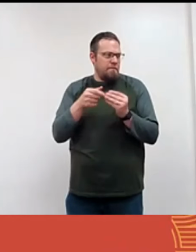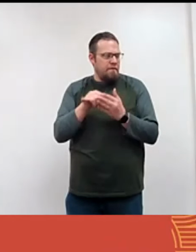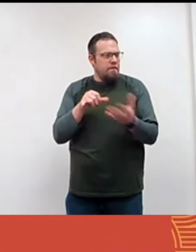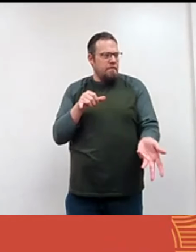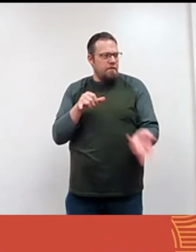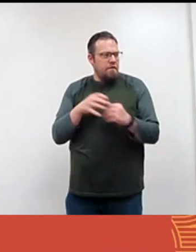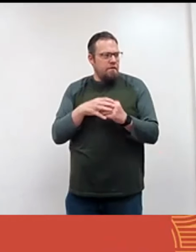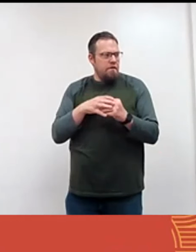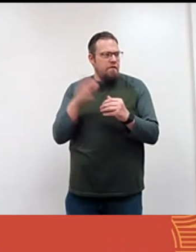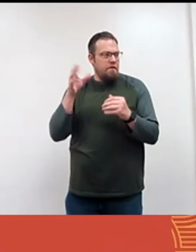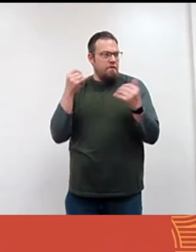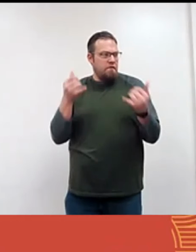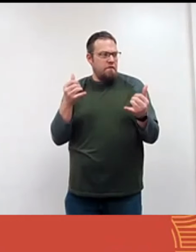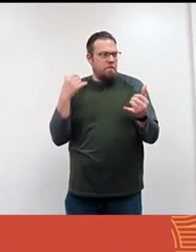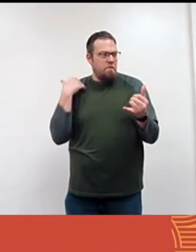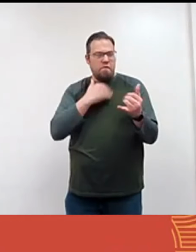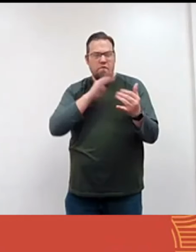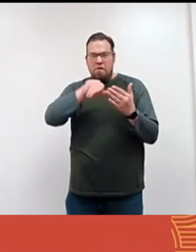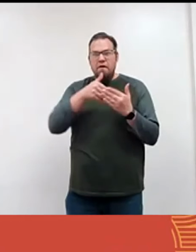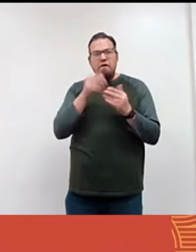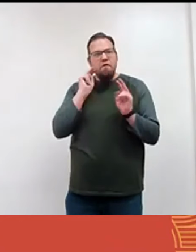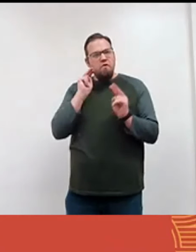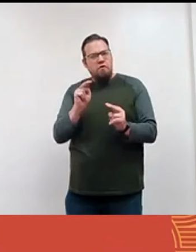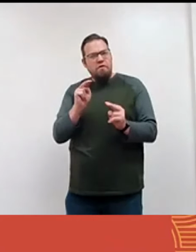في بولونيزيا.